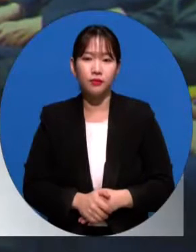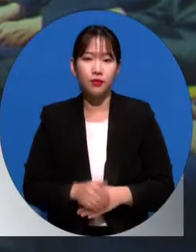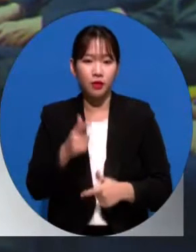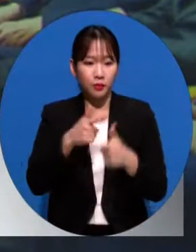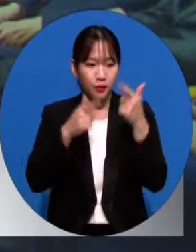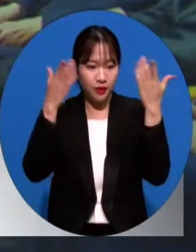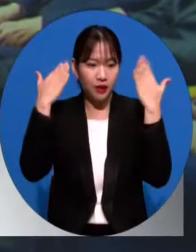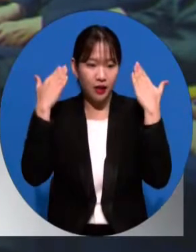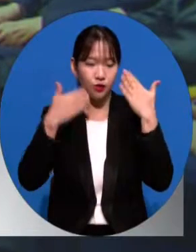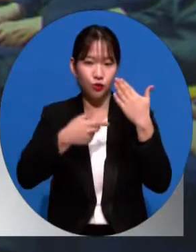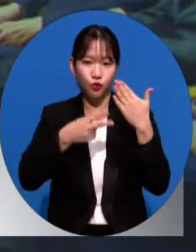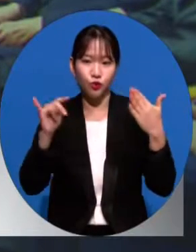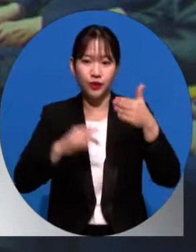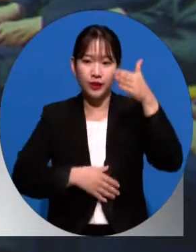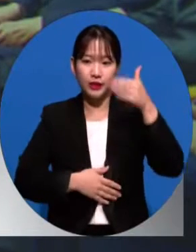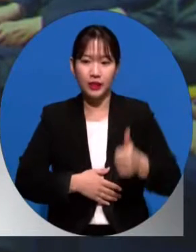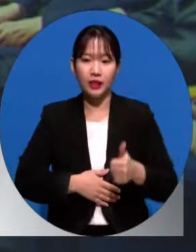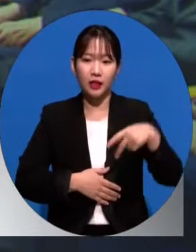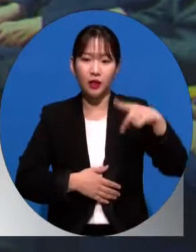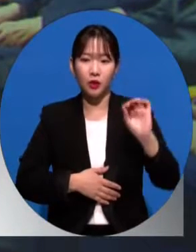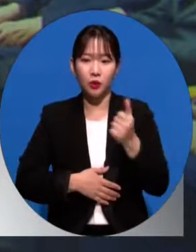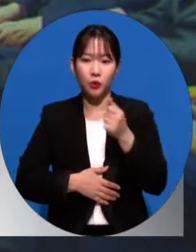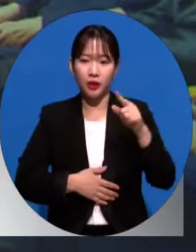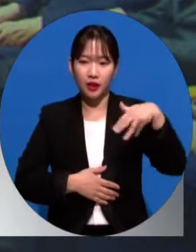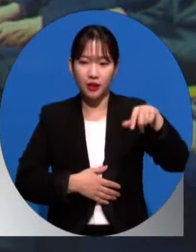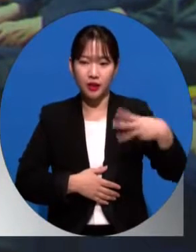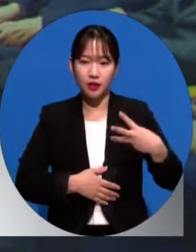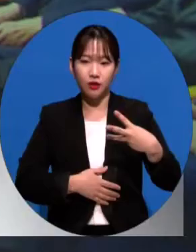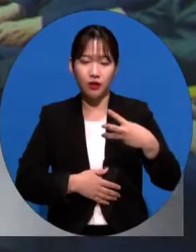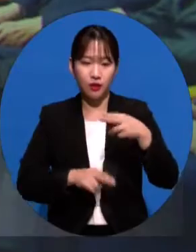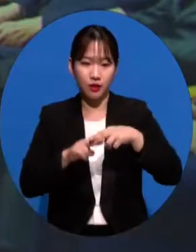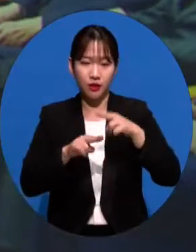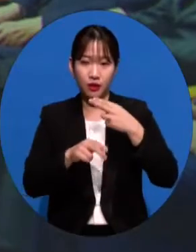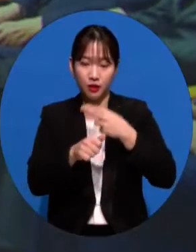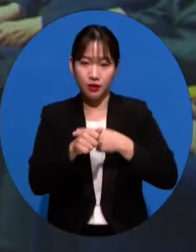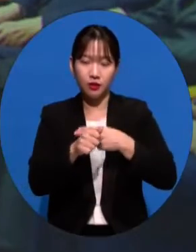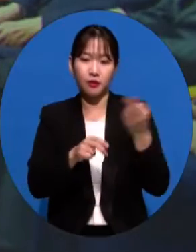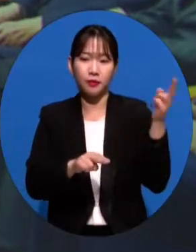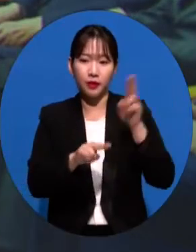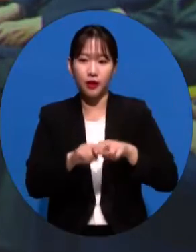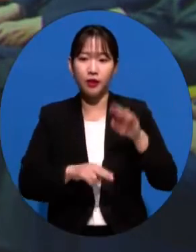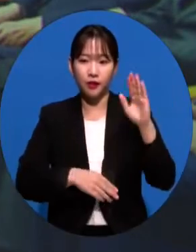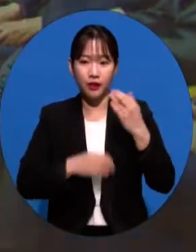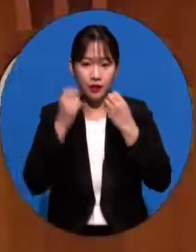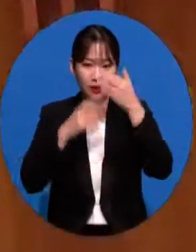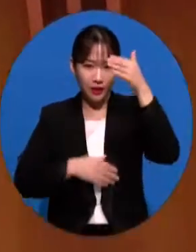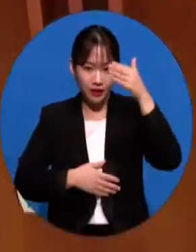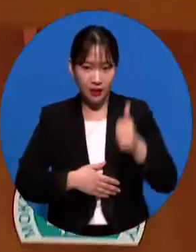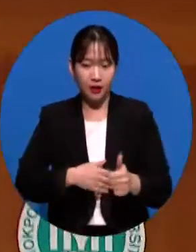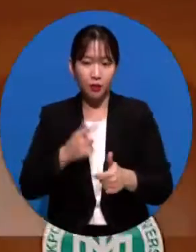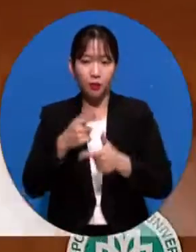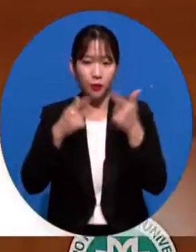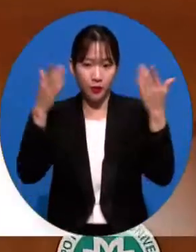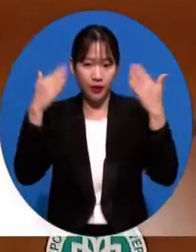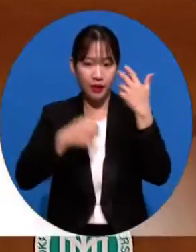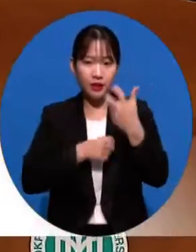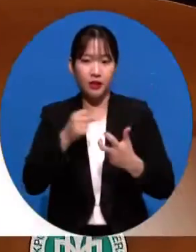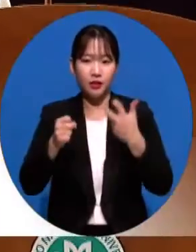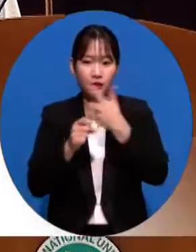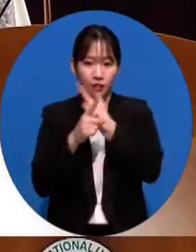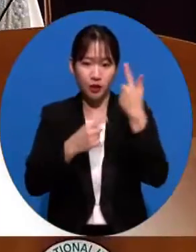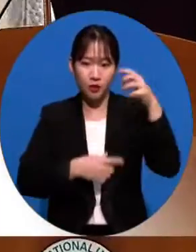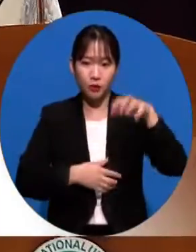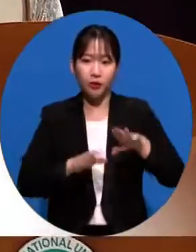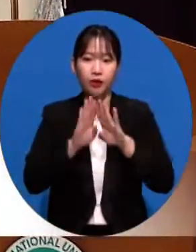목포대학교 제 9대 총장에 송화철 교수가 취임했습니다 송화철 신임총장은 목포대 70주년 기념관에서